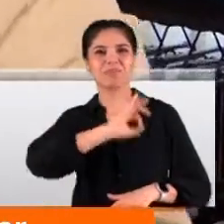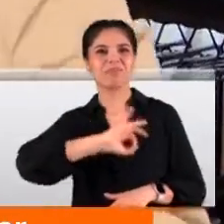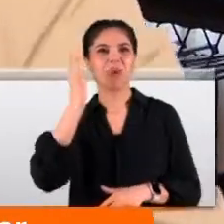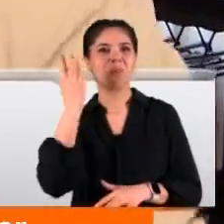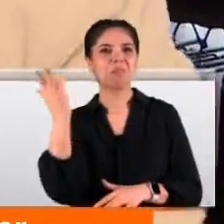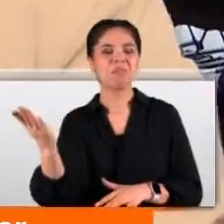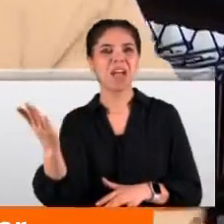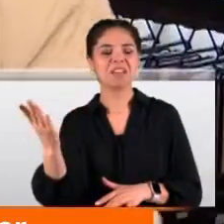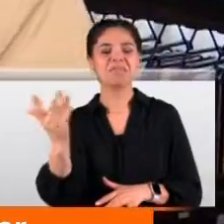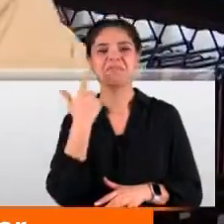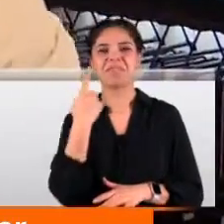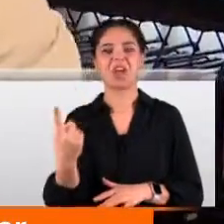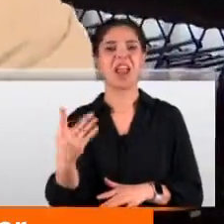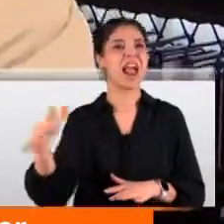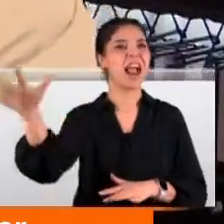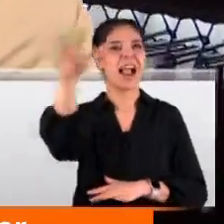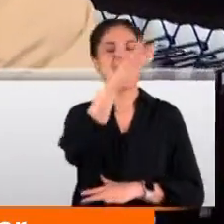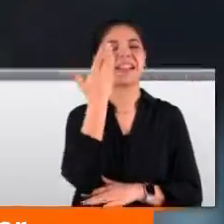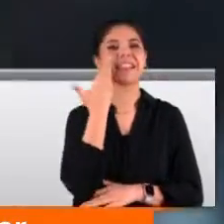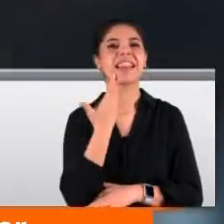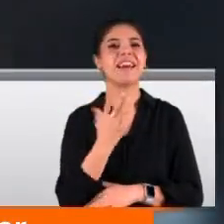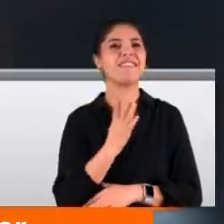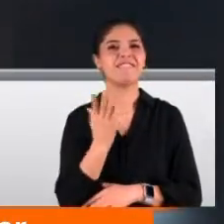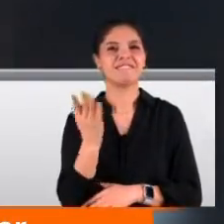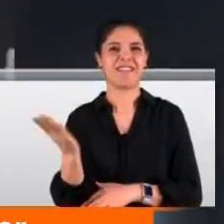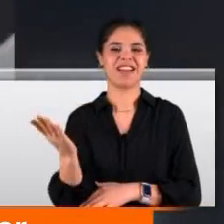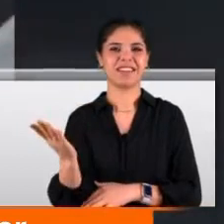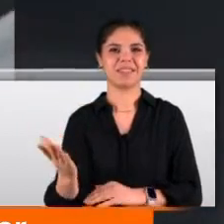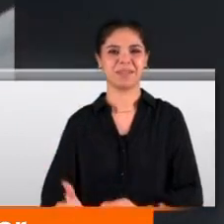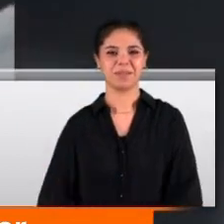yerindeyse. Performansıyla herkesi mest etti.